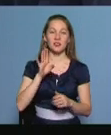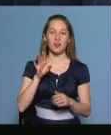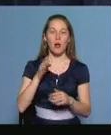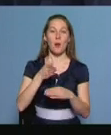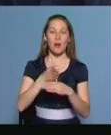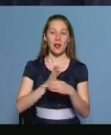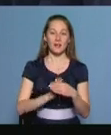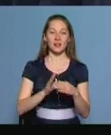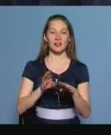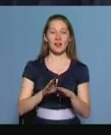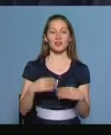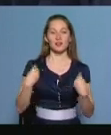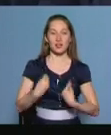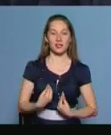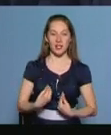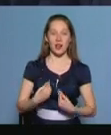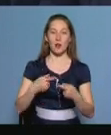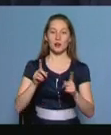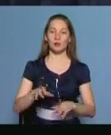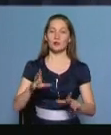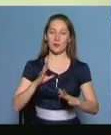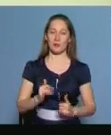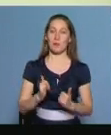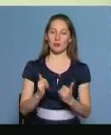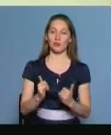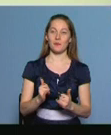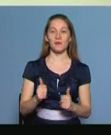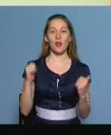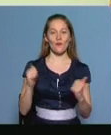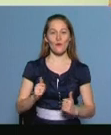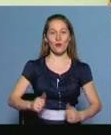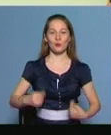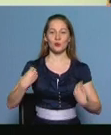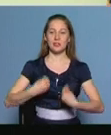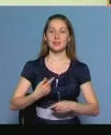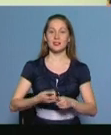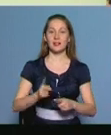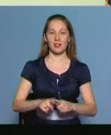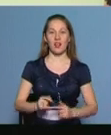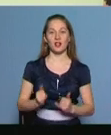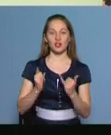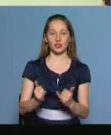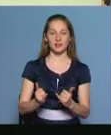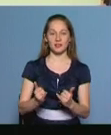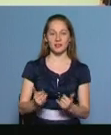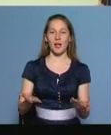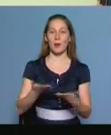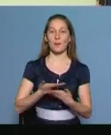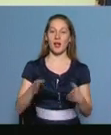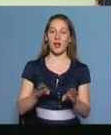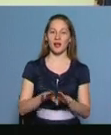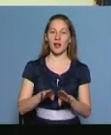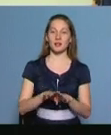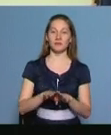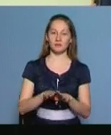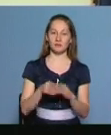половина, надели форму, потому что быть кадетом почетно. Форму носить – это для нас честь. Мы как ей отдаем